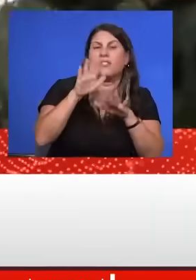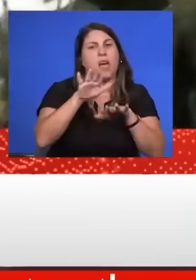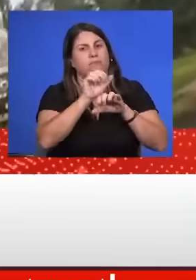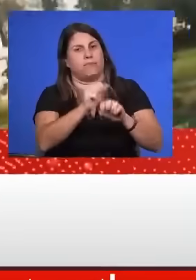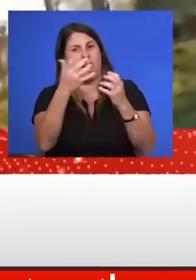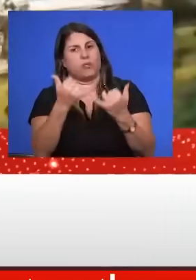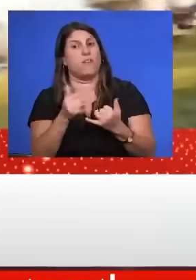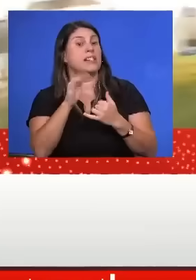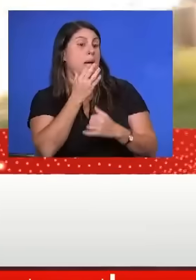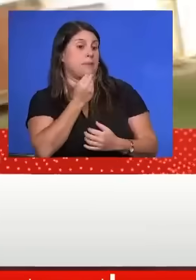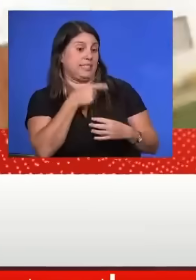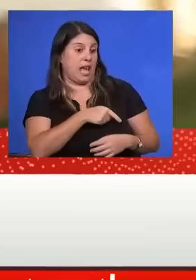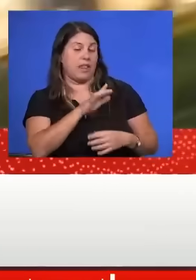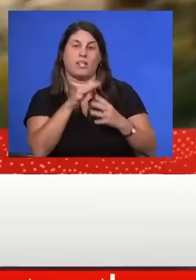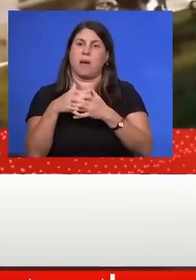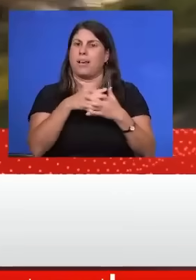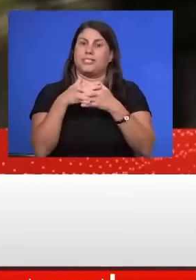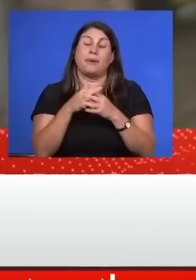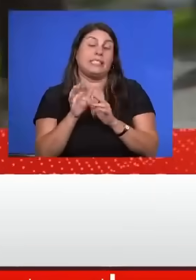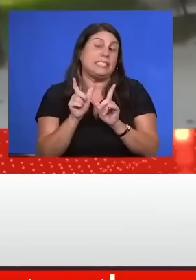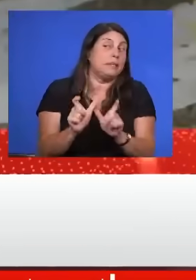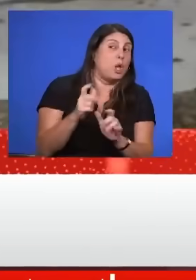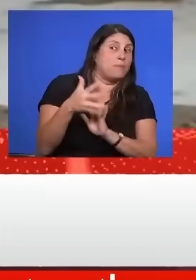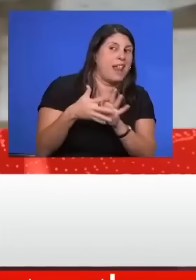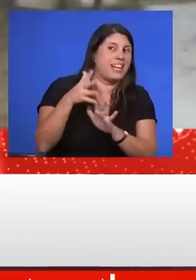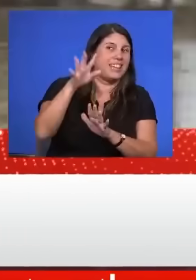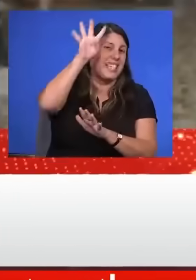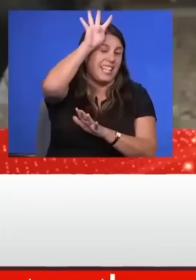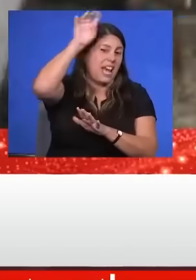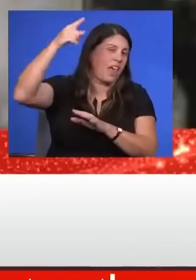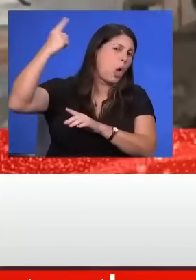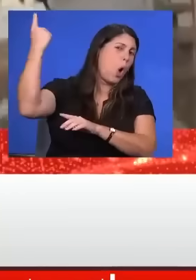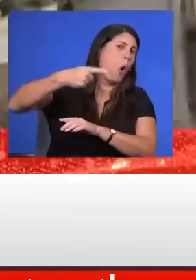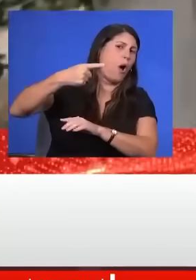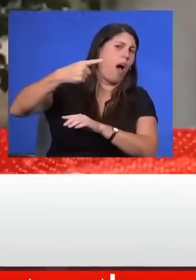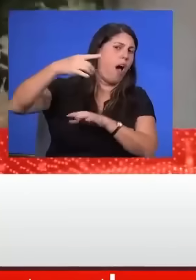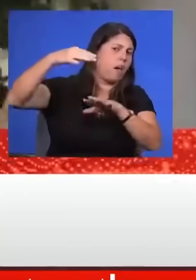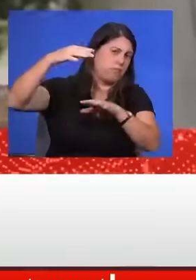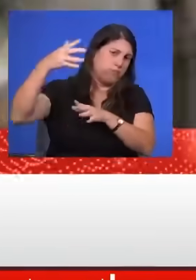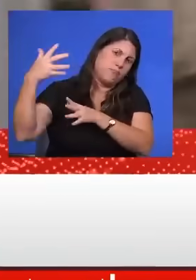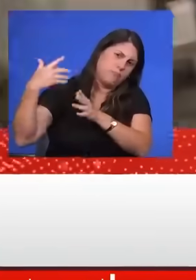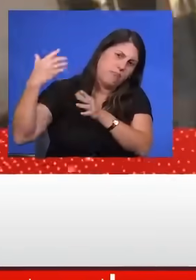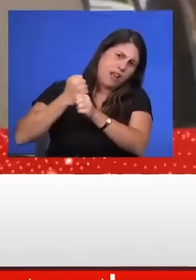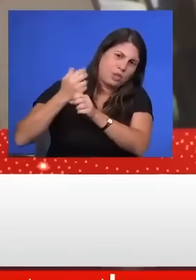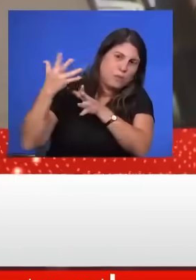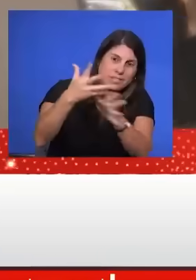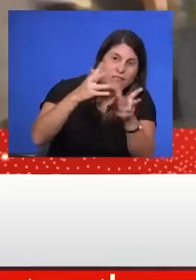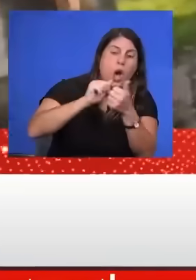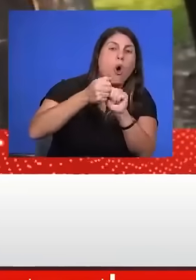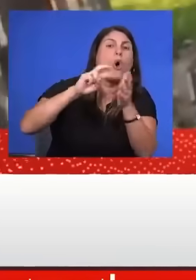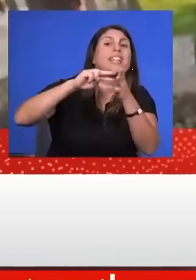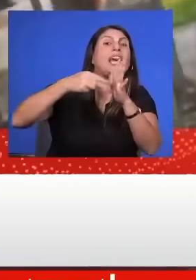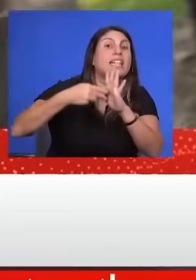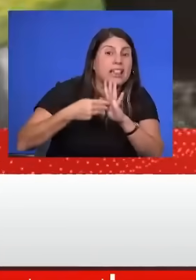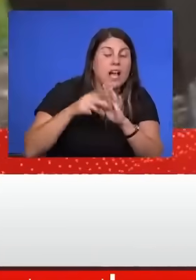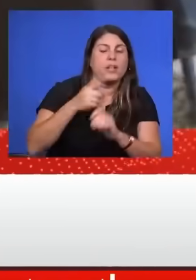בשלב זה נמנעות מלהגיד שאיראן היא זו שנתנה את ההוראה צוע למתקפה או תכננה אותה, אבל אנחנו רואים